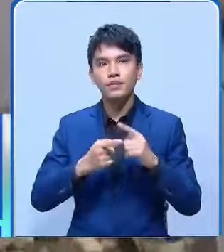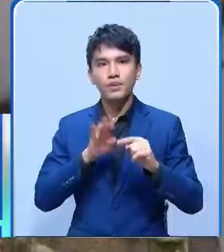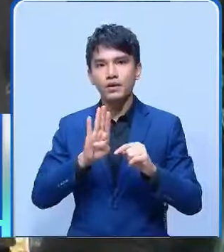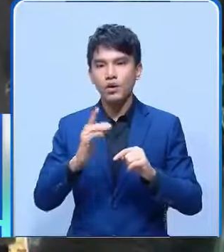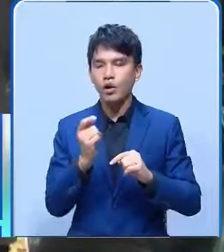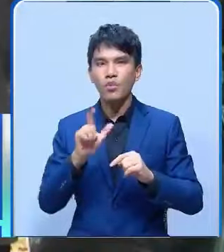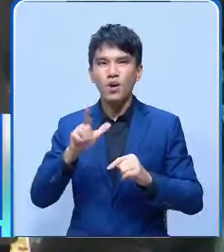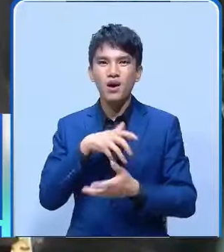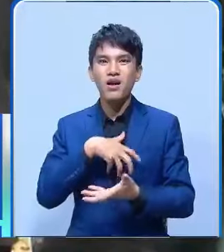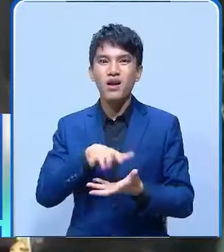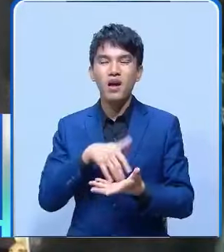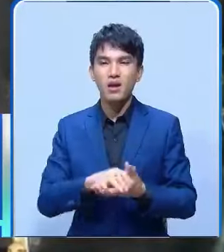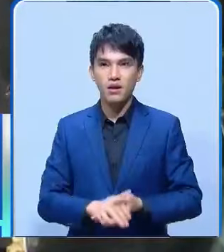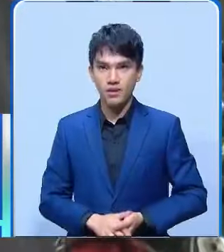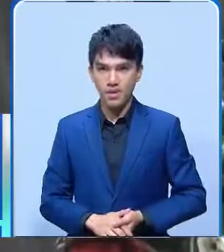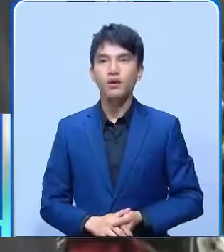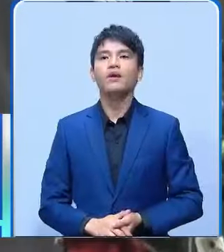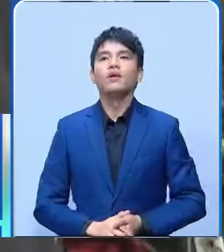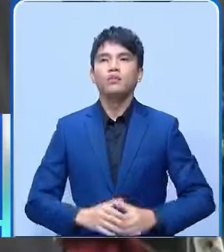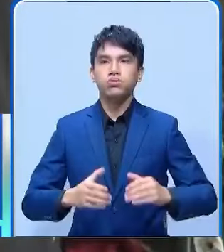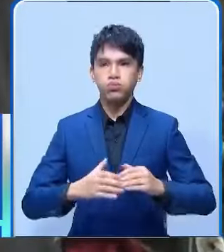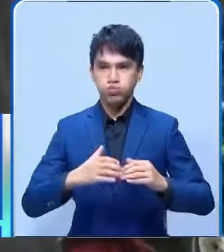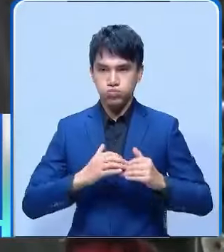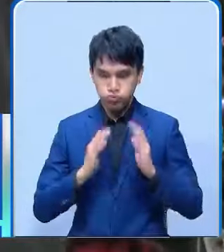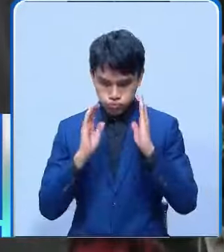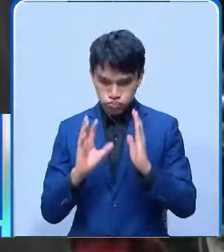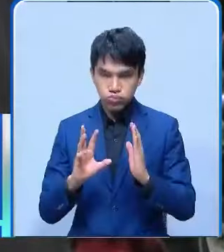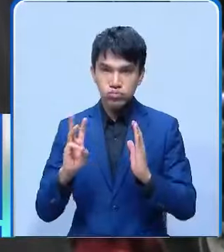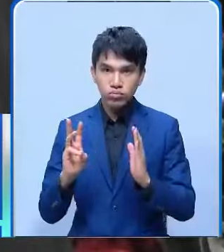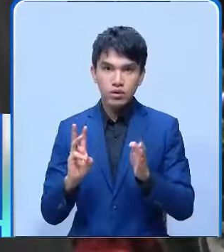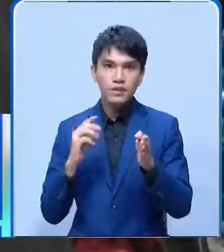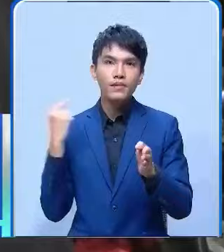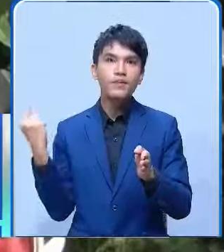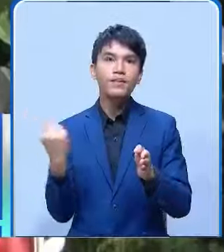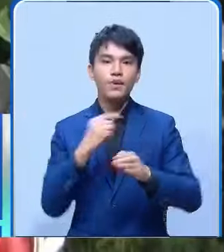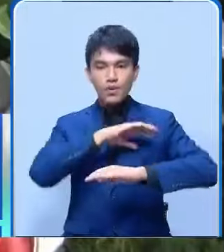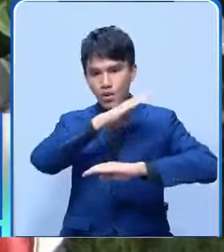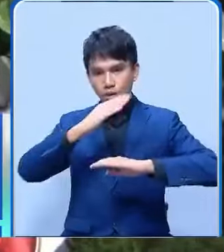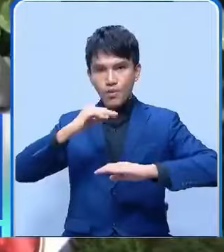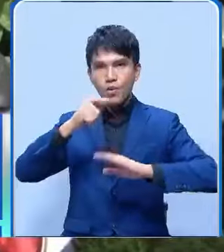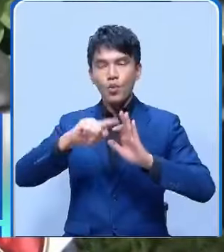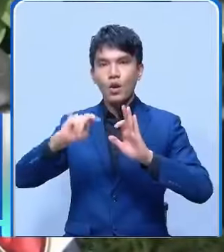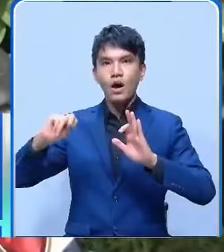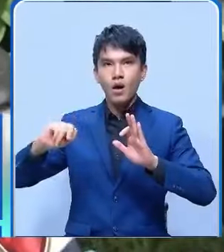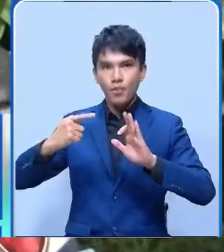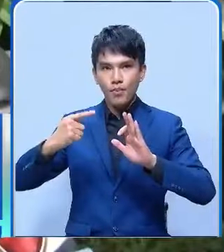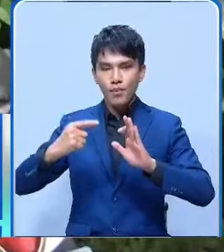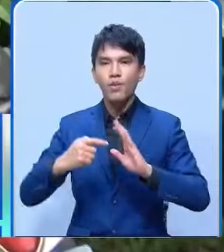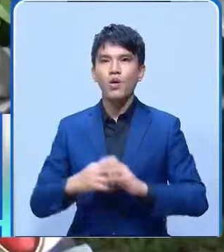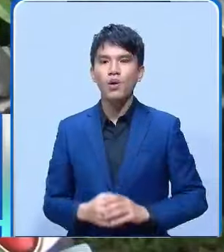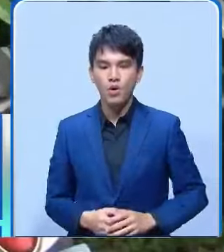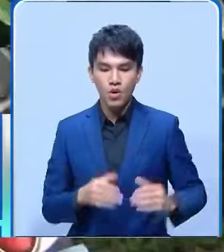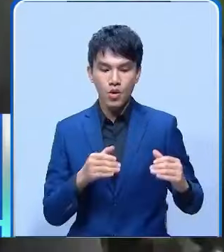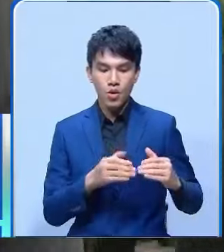าวันเกิดเหตุเนี่ยพวกผมมากัน6คนขี่รถไปเที่ยวบนดอยโป่งแยงขากลับเจอกลุ่มผู้ก่อเหตุมา